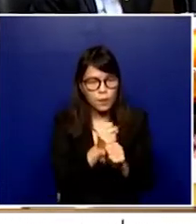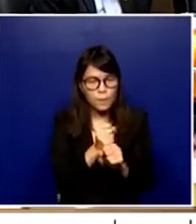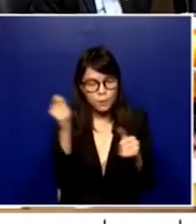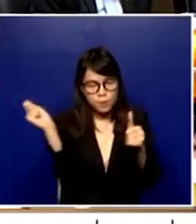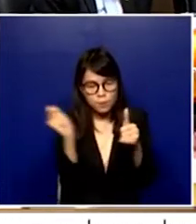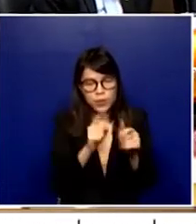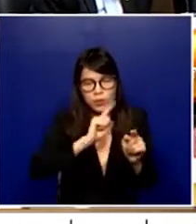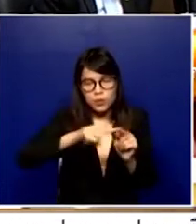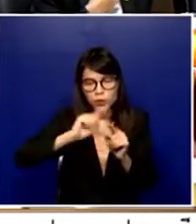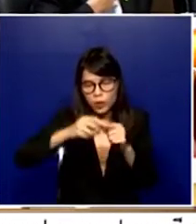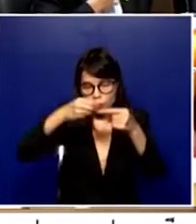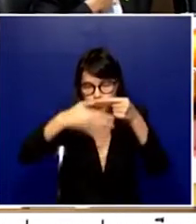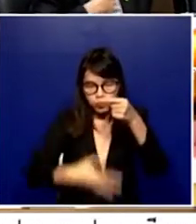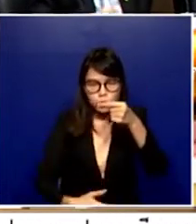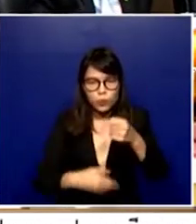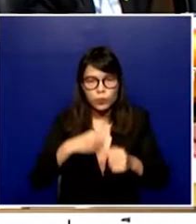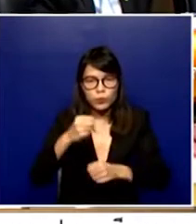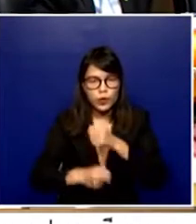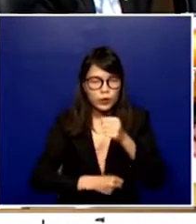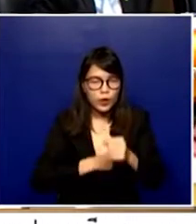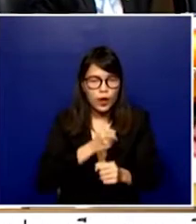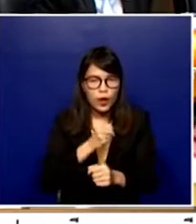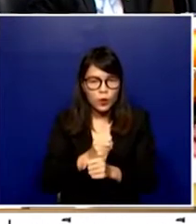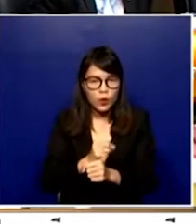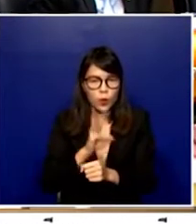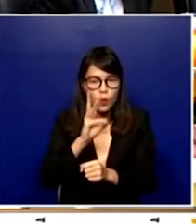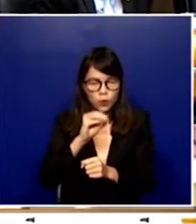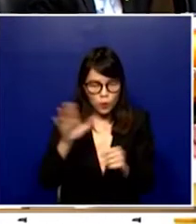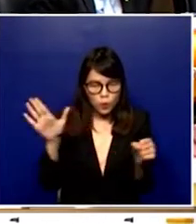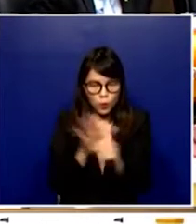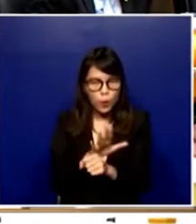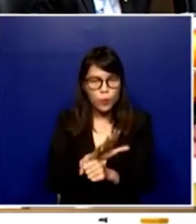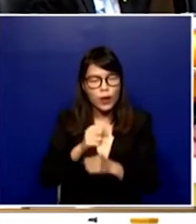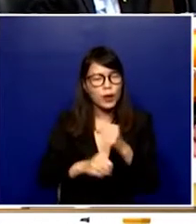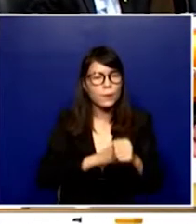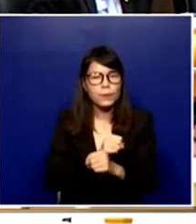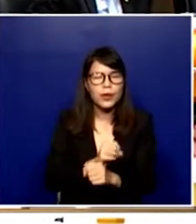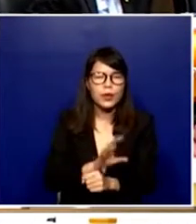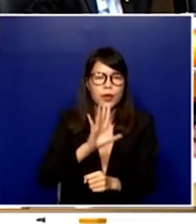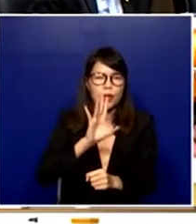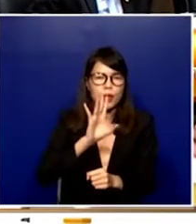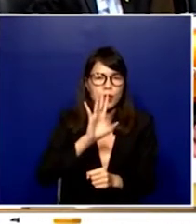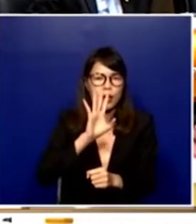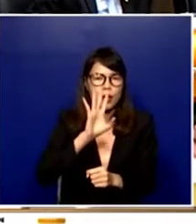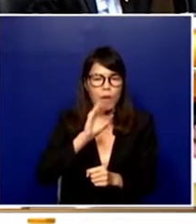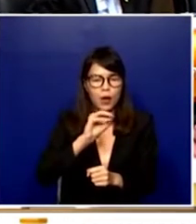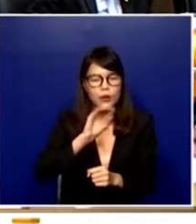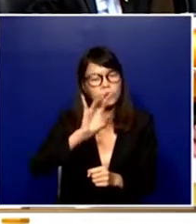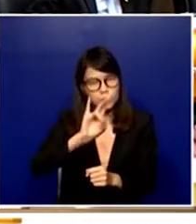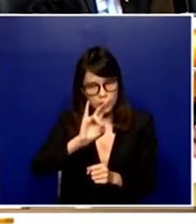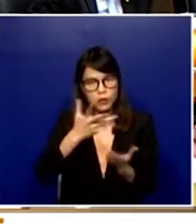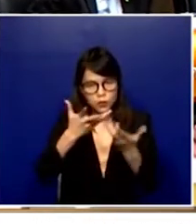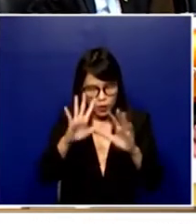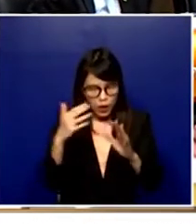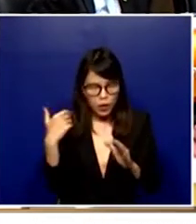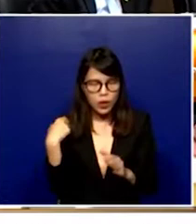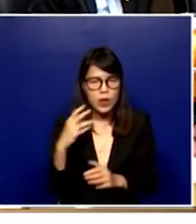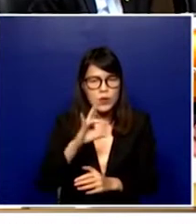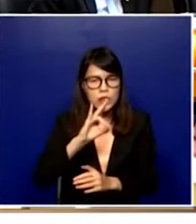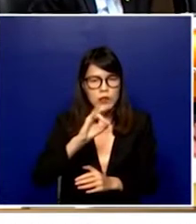่ระเสียนอายุในปี 57 จนถึปัจจุบันรวมเป็ 76 กรรม 76 กระทงดัที่กลาไปแล้วนะคะ